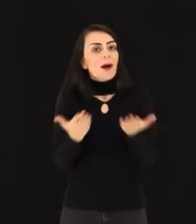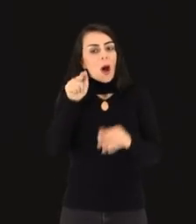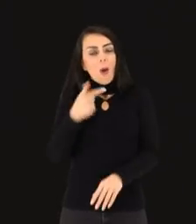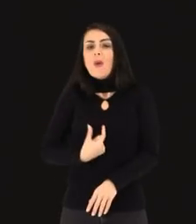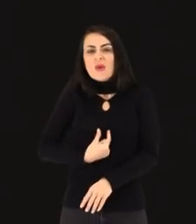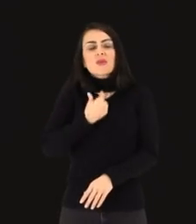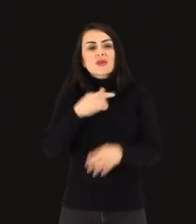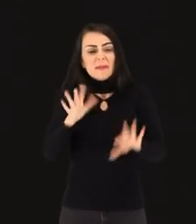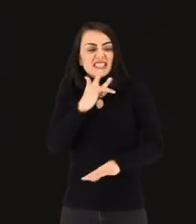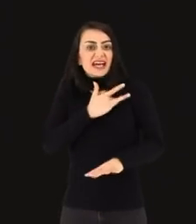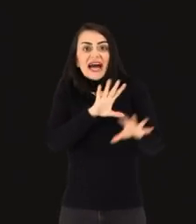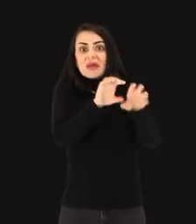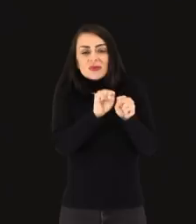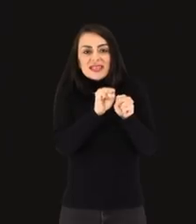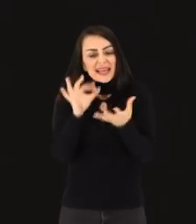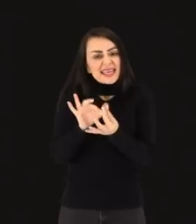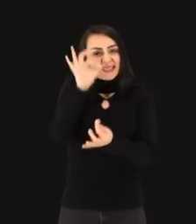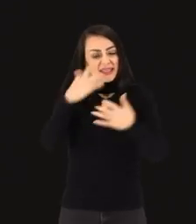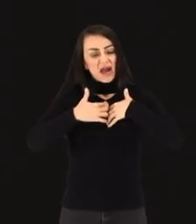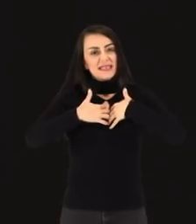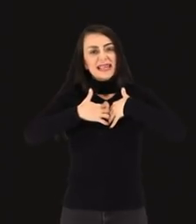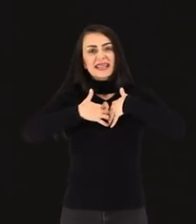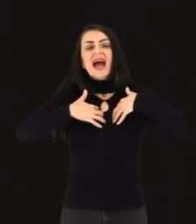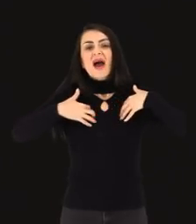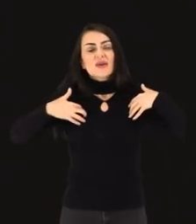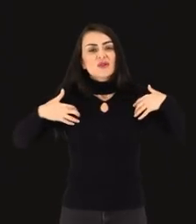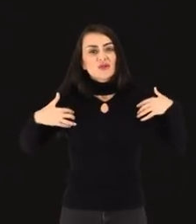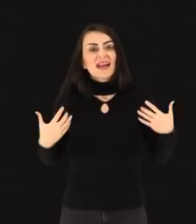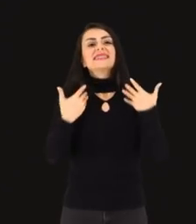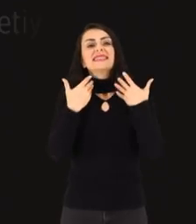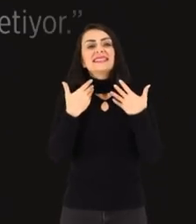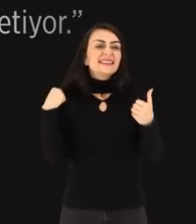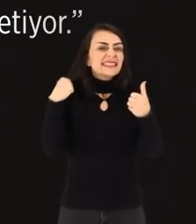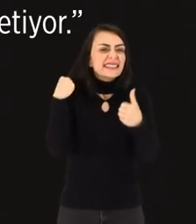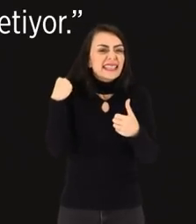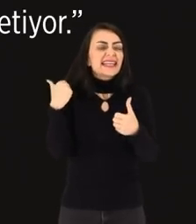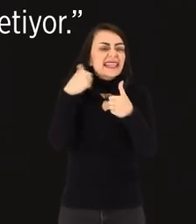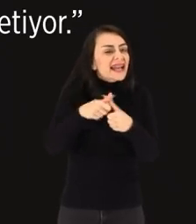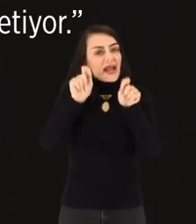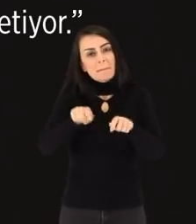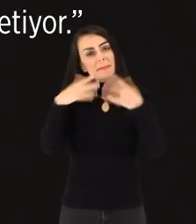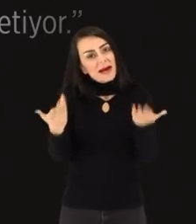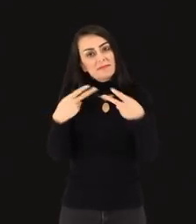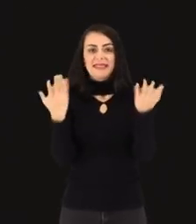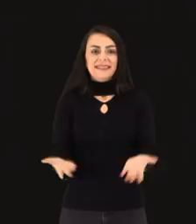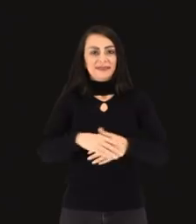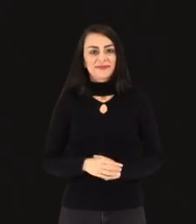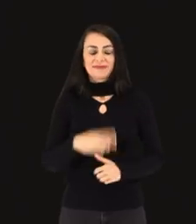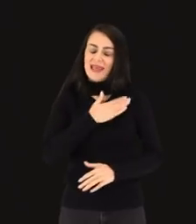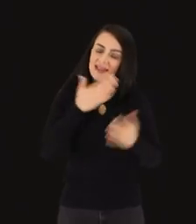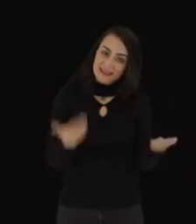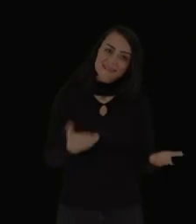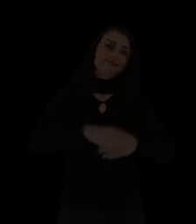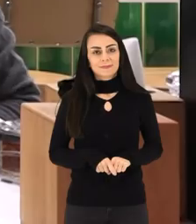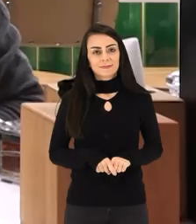çok iyi olmayabilir. Ama Alparslan abinin de dediği gibi bir kavanoz zeytin bile yetiyor.